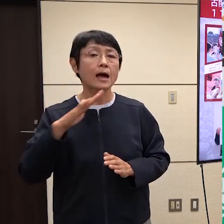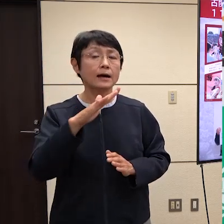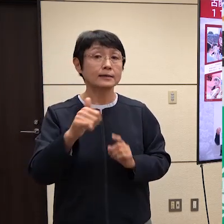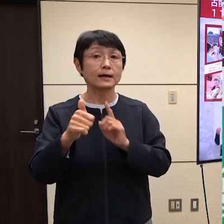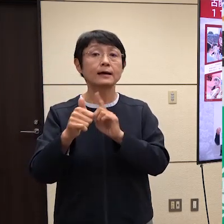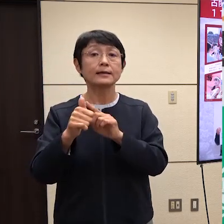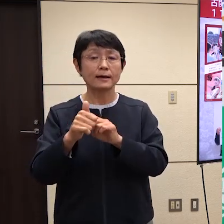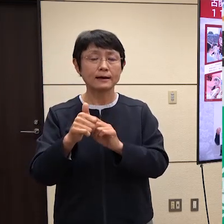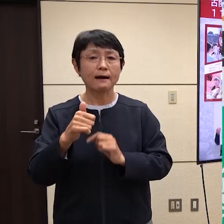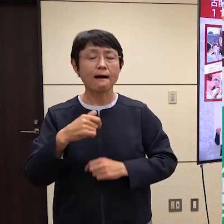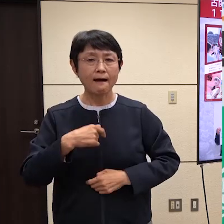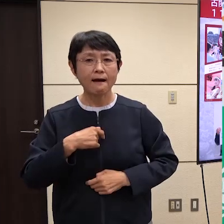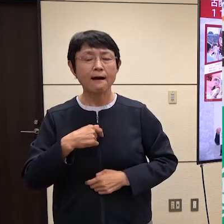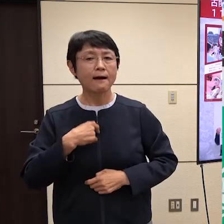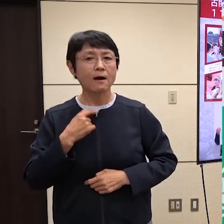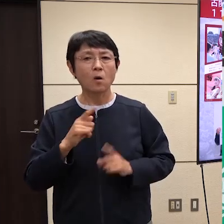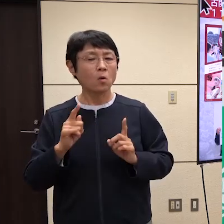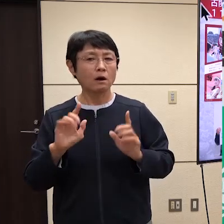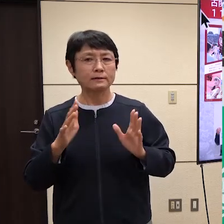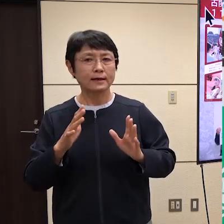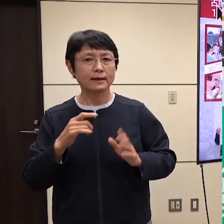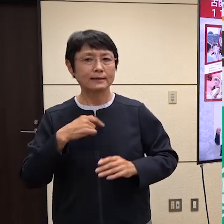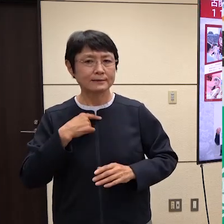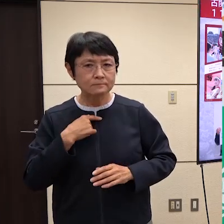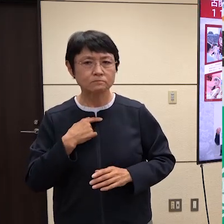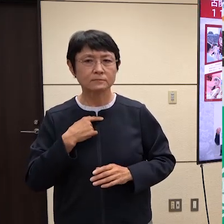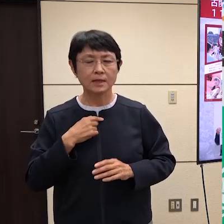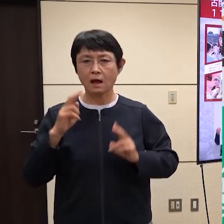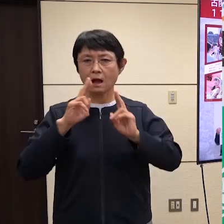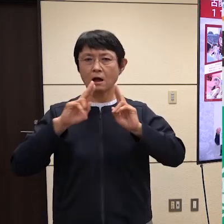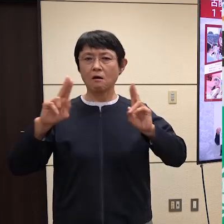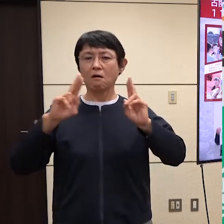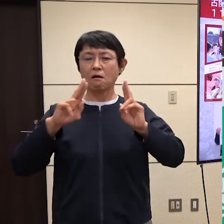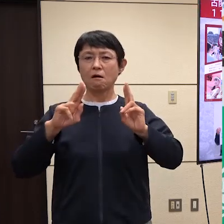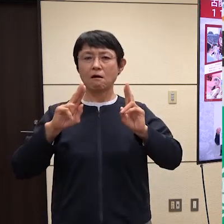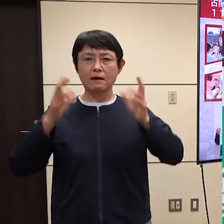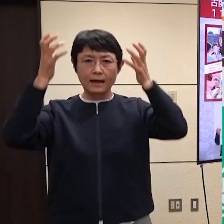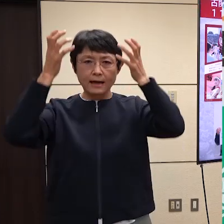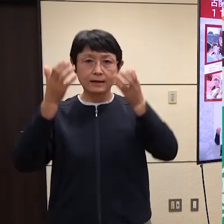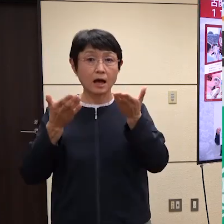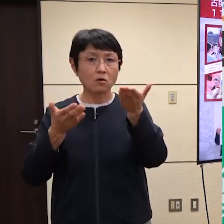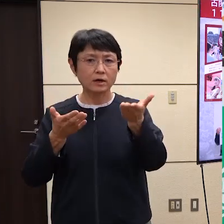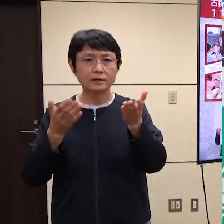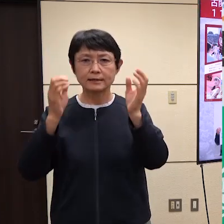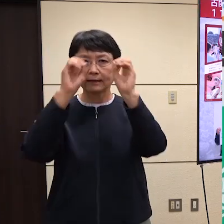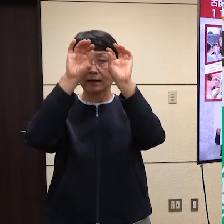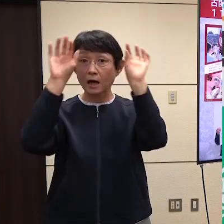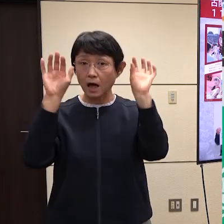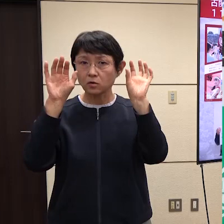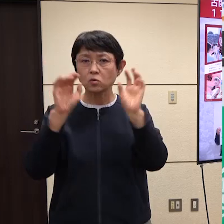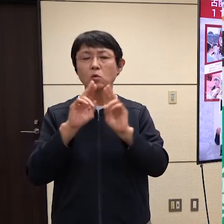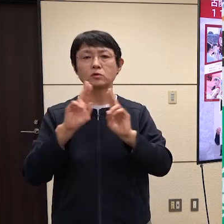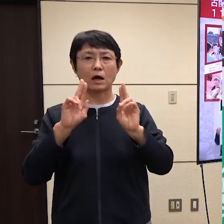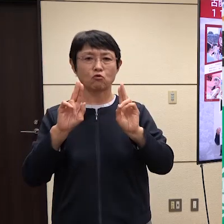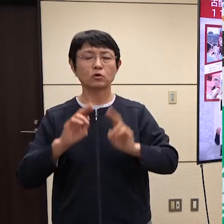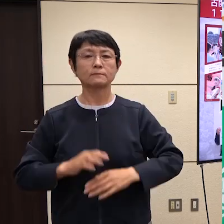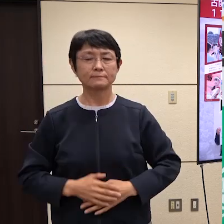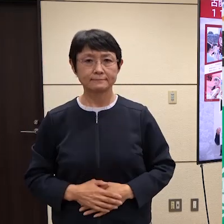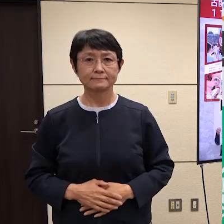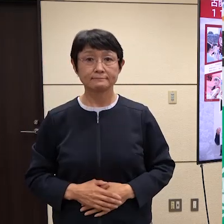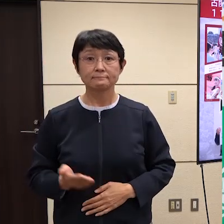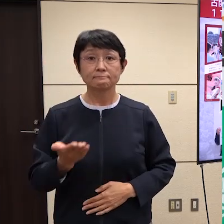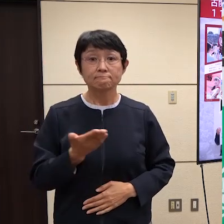ラで、栄冠は君に輝くを独唱していただきます。それから、続い